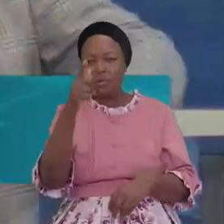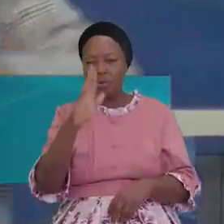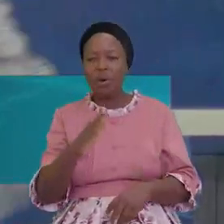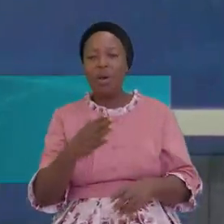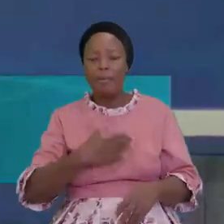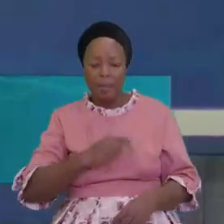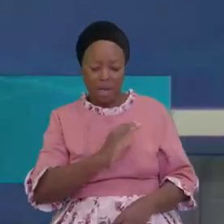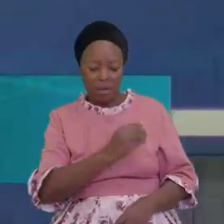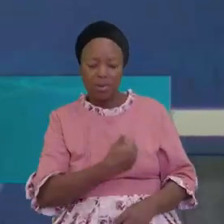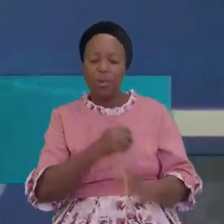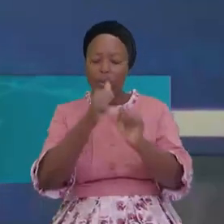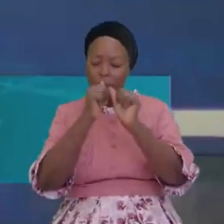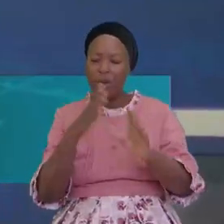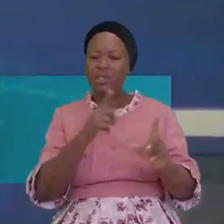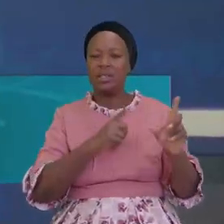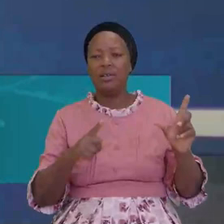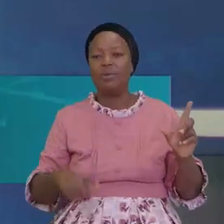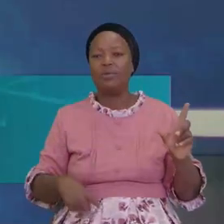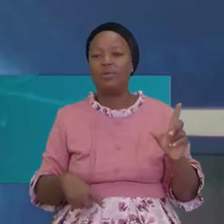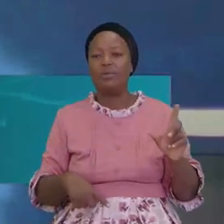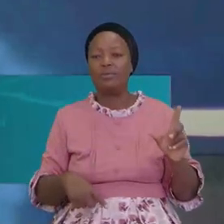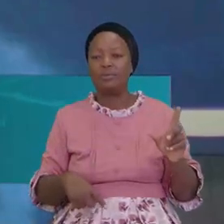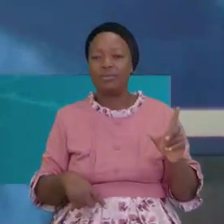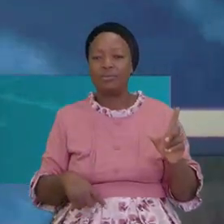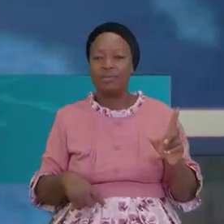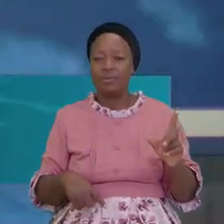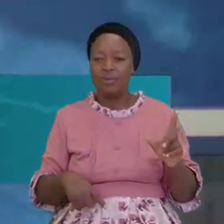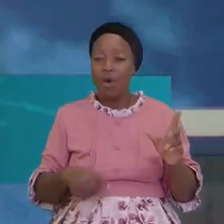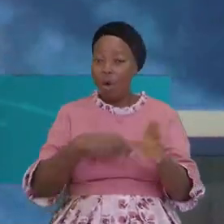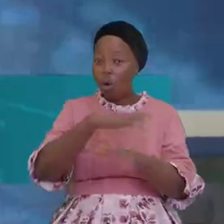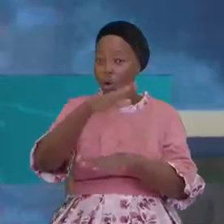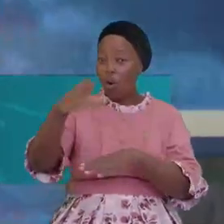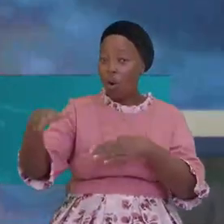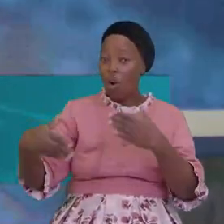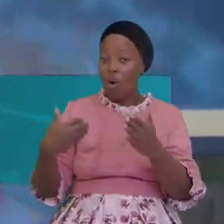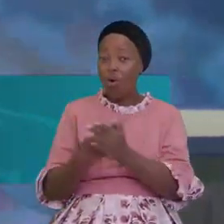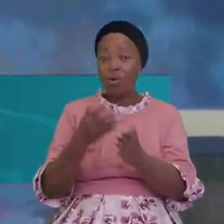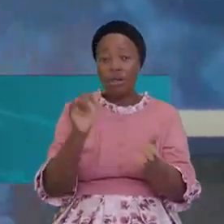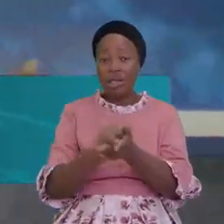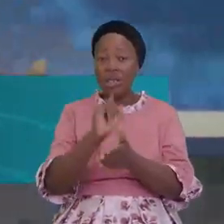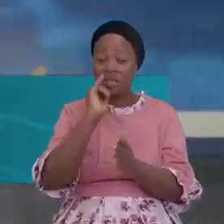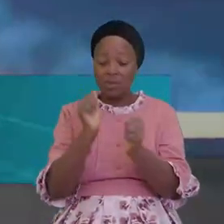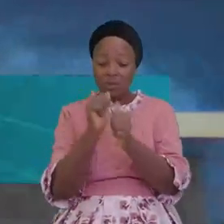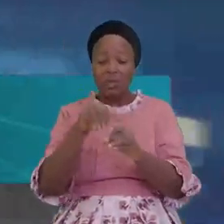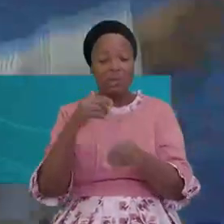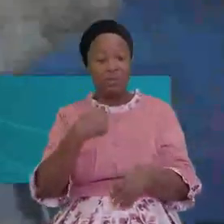Parce qu'elle a reçu la bénédiction de Dieu, mon âme bénit l'Éternel.